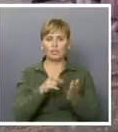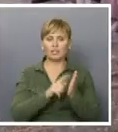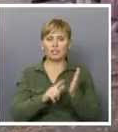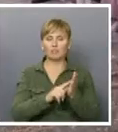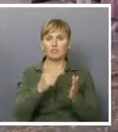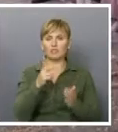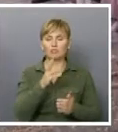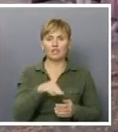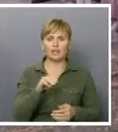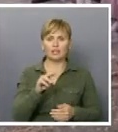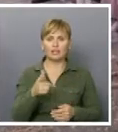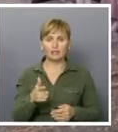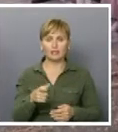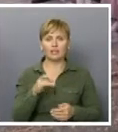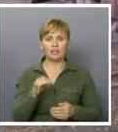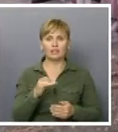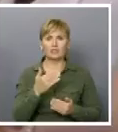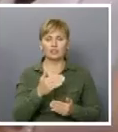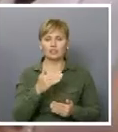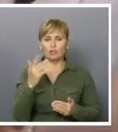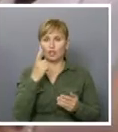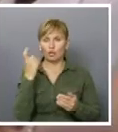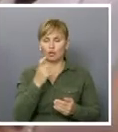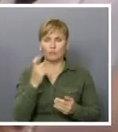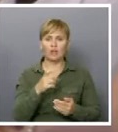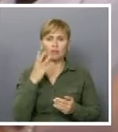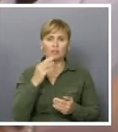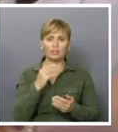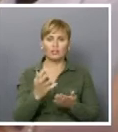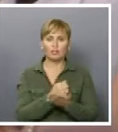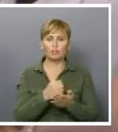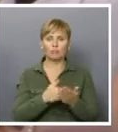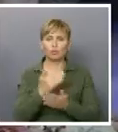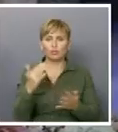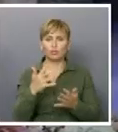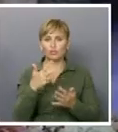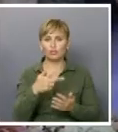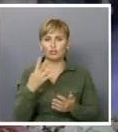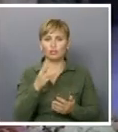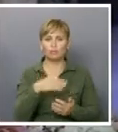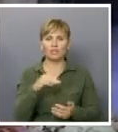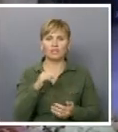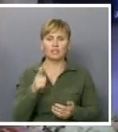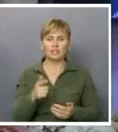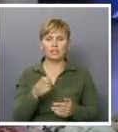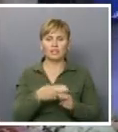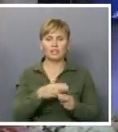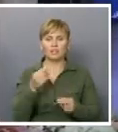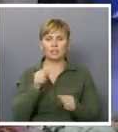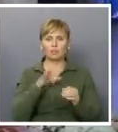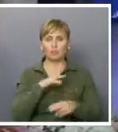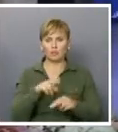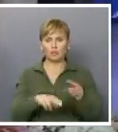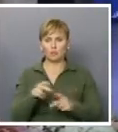73 миллиарда тенге. Из теневой экономики алматинские фискалы вывели больше 34 миллиардов тенге. На эти деньги было